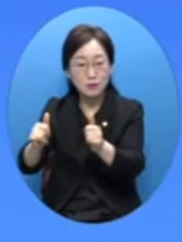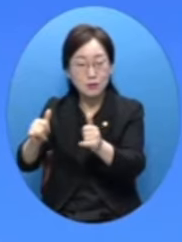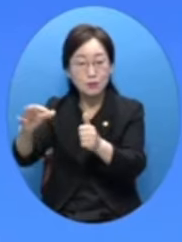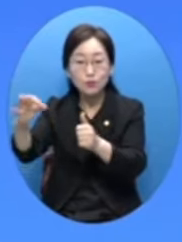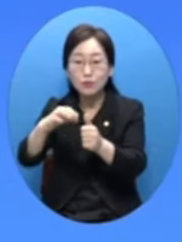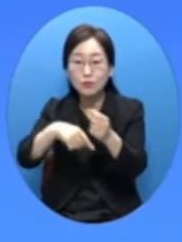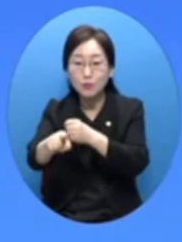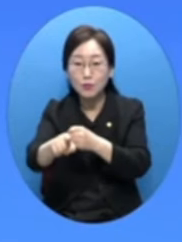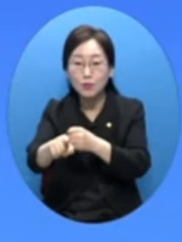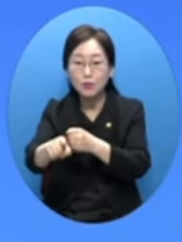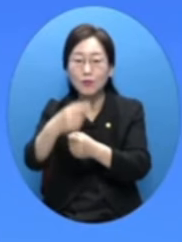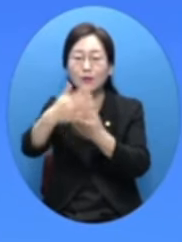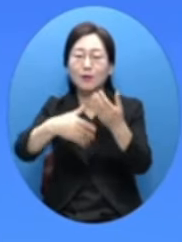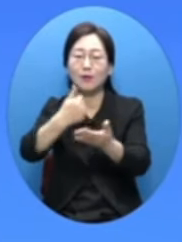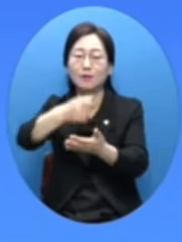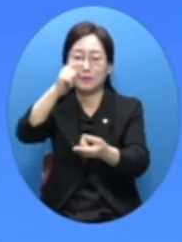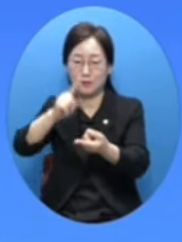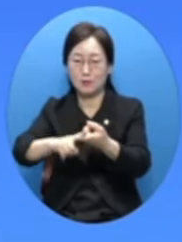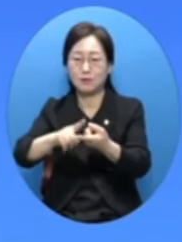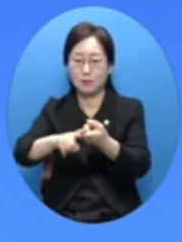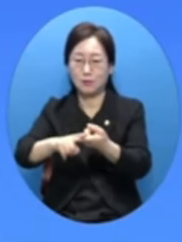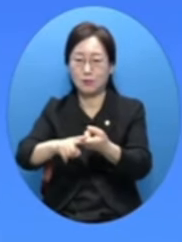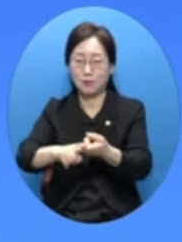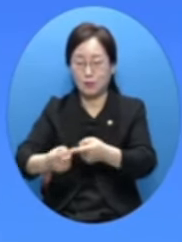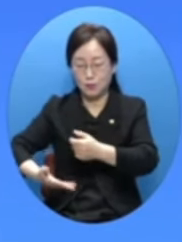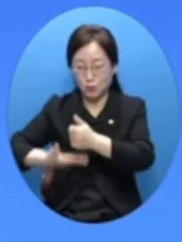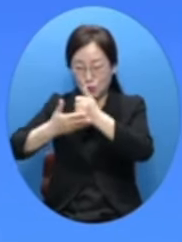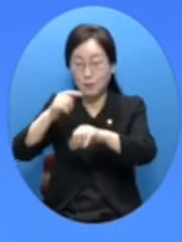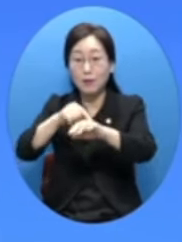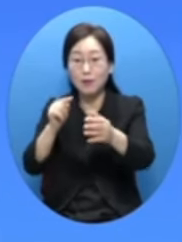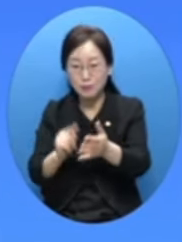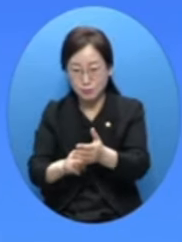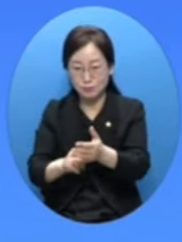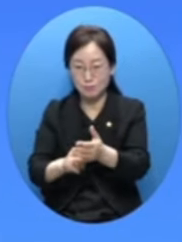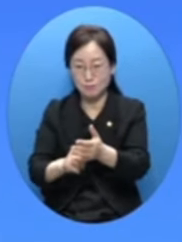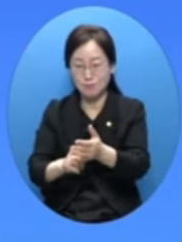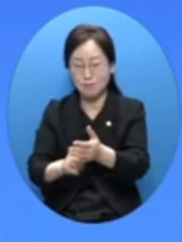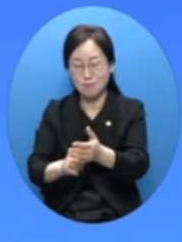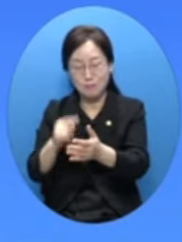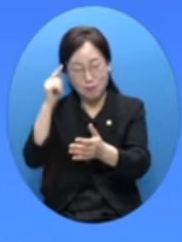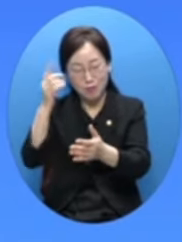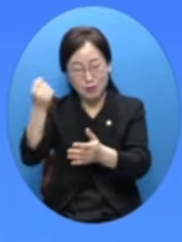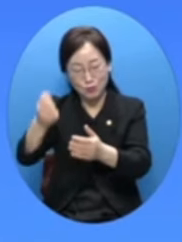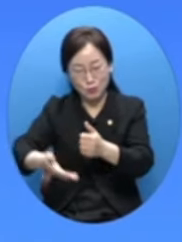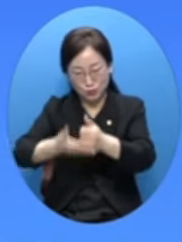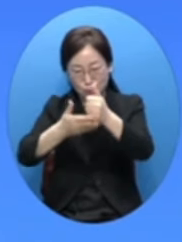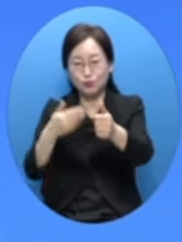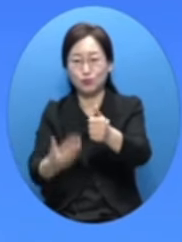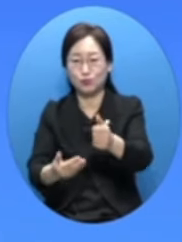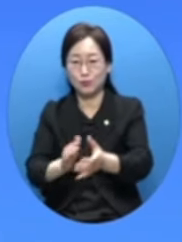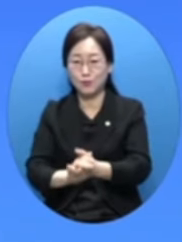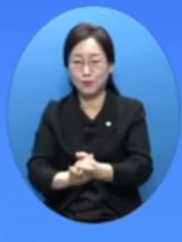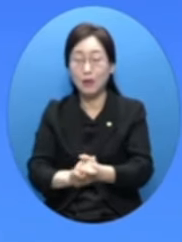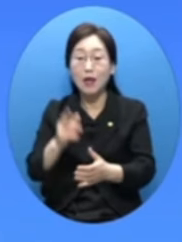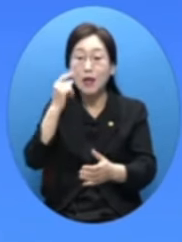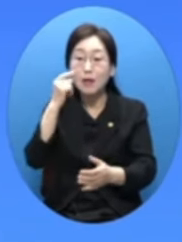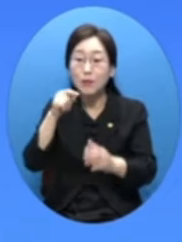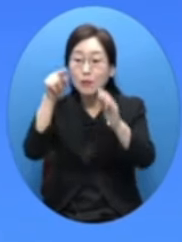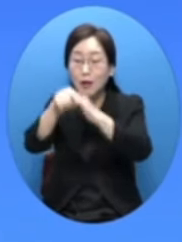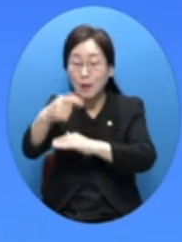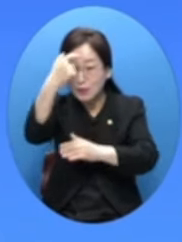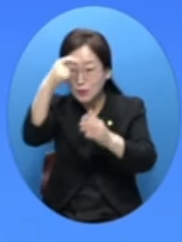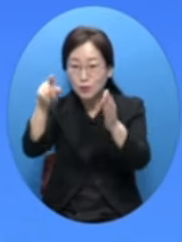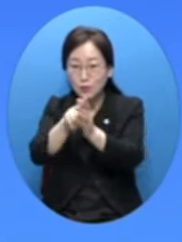하나님의 사람들에 대해서 존경하는 마음으로 붙여준 이름입니다. 일본에 가보니까 일본에 기독교인이라고 하면 그들